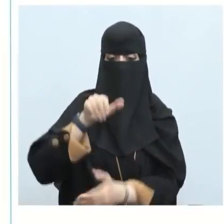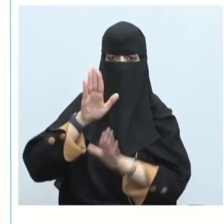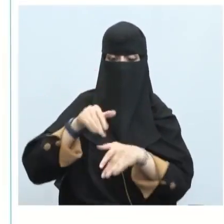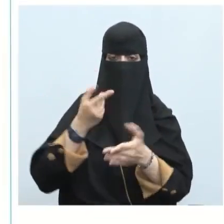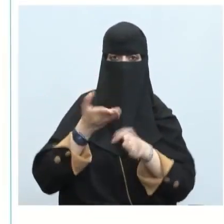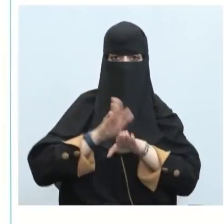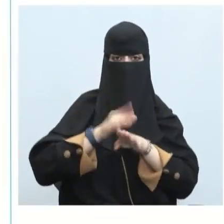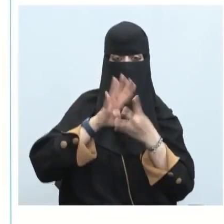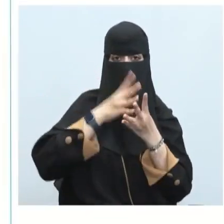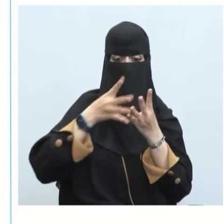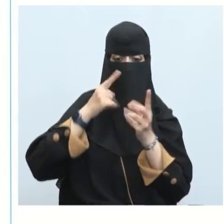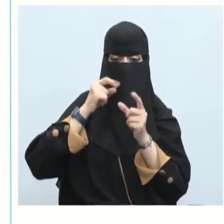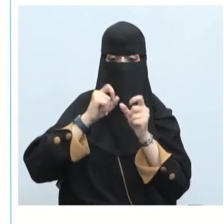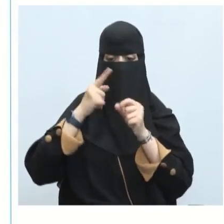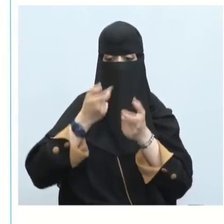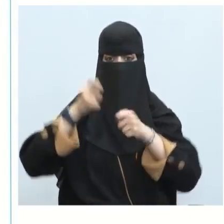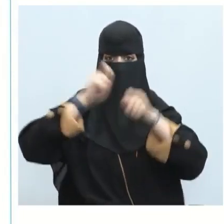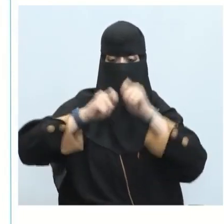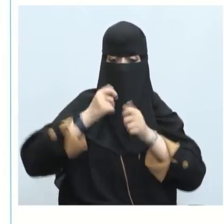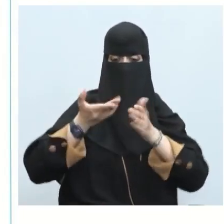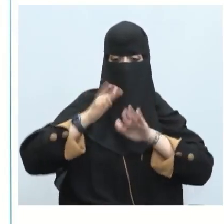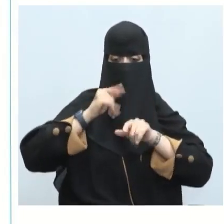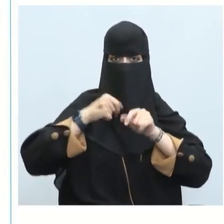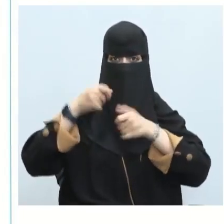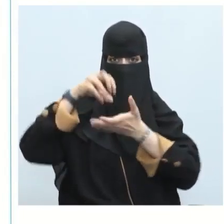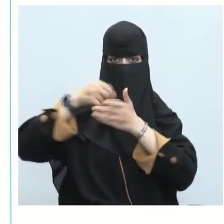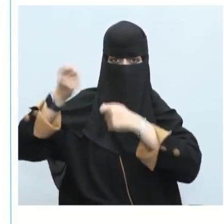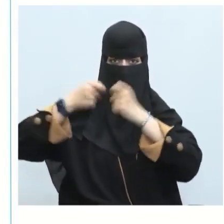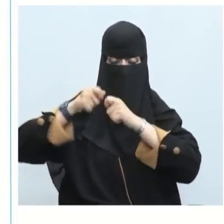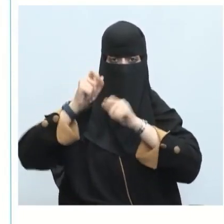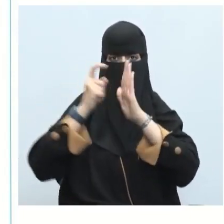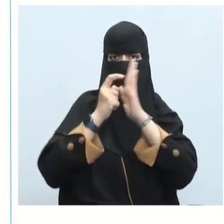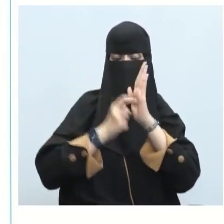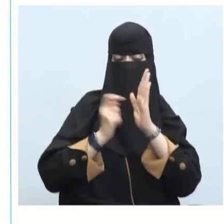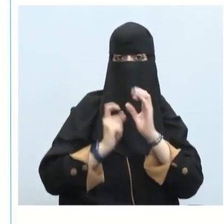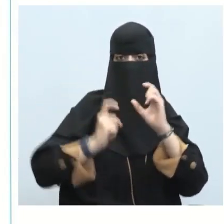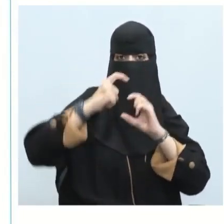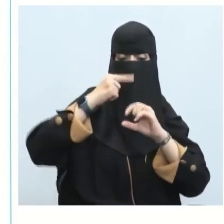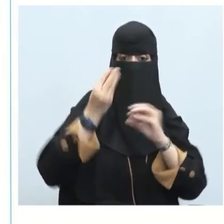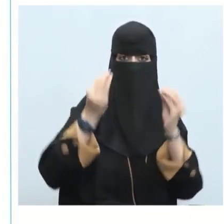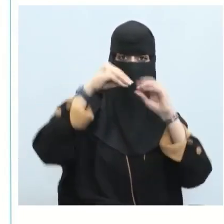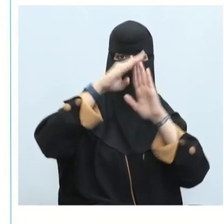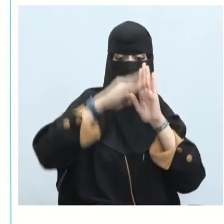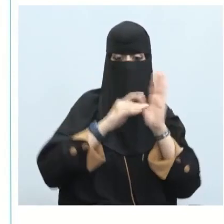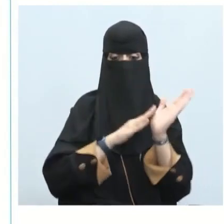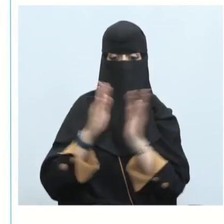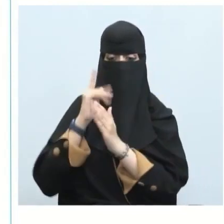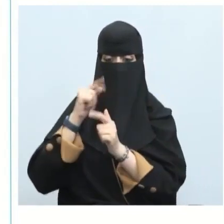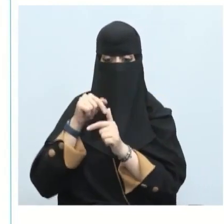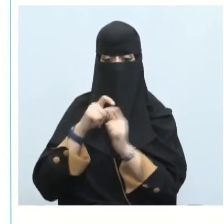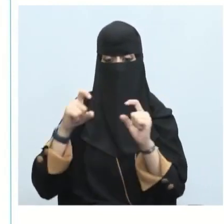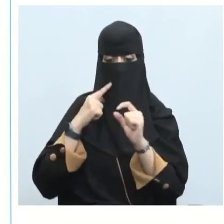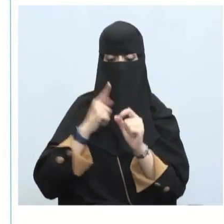البحث تستخدم غالبيه مواقع التسوق الالكتروني نظام اداره المحتوى كونتنت مانجمنت